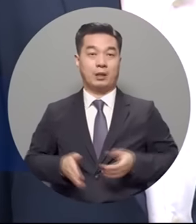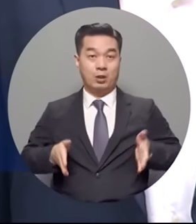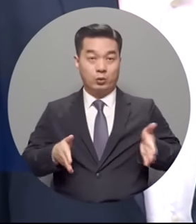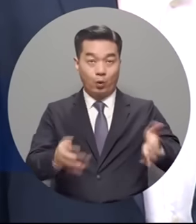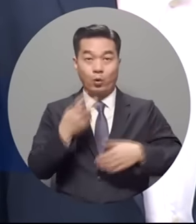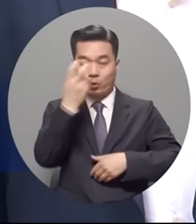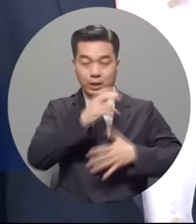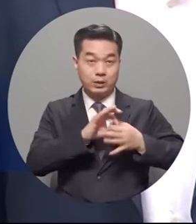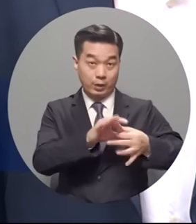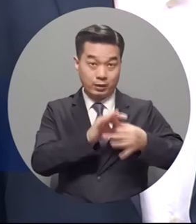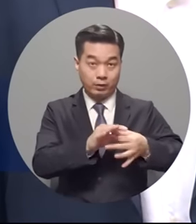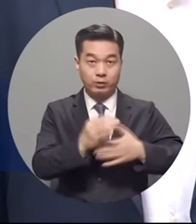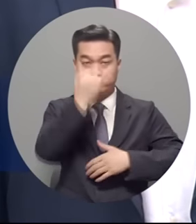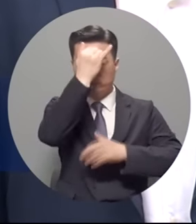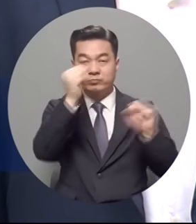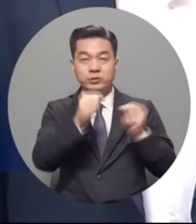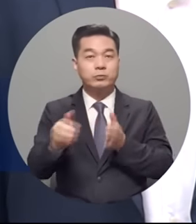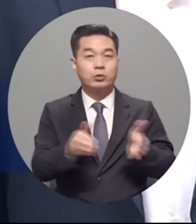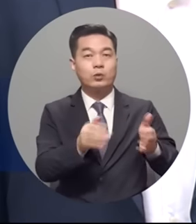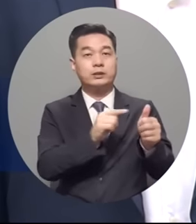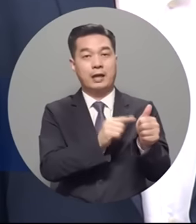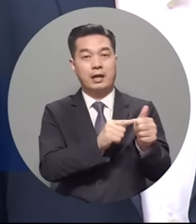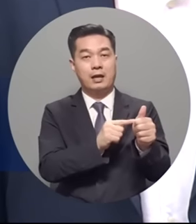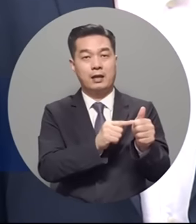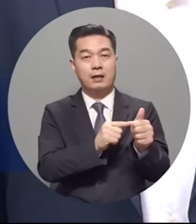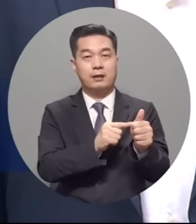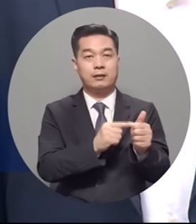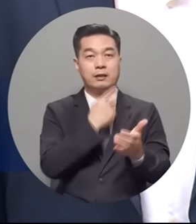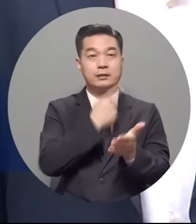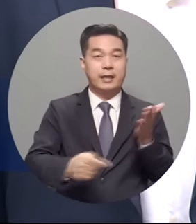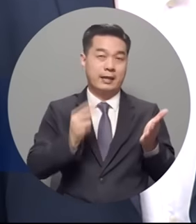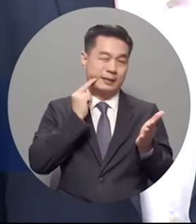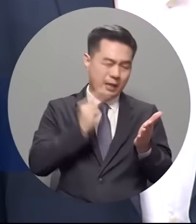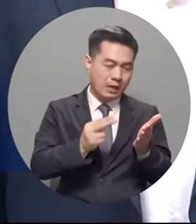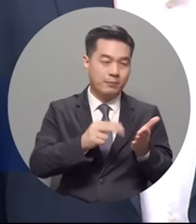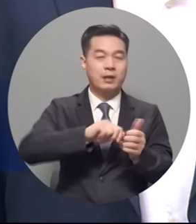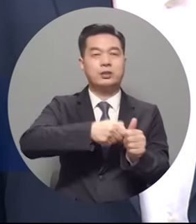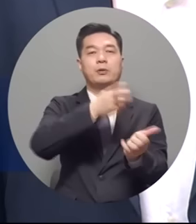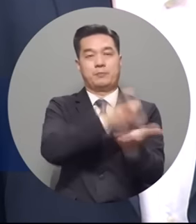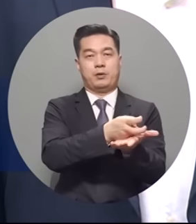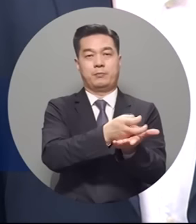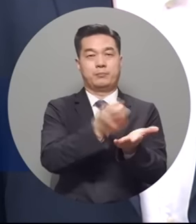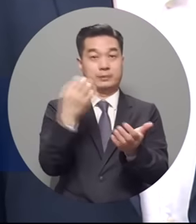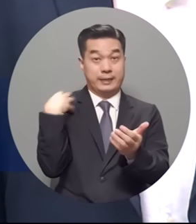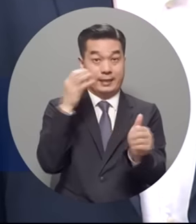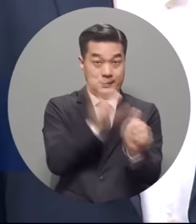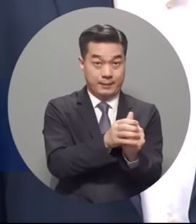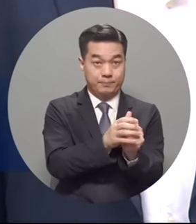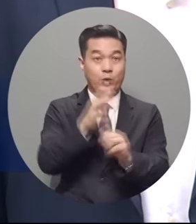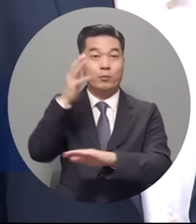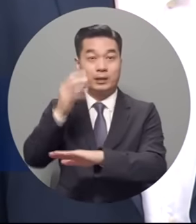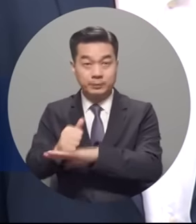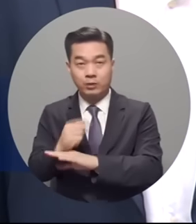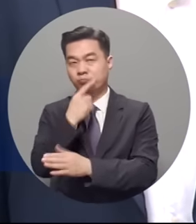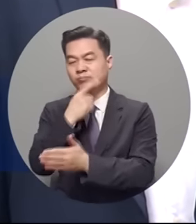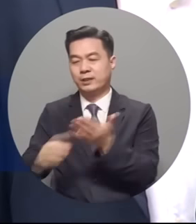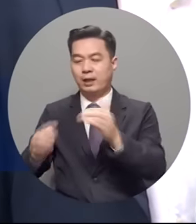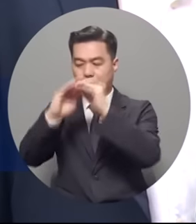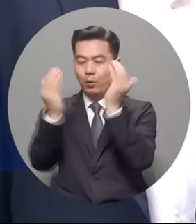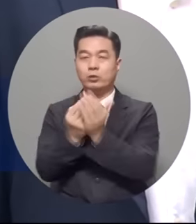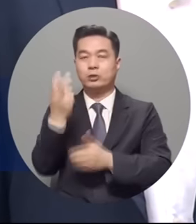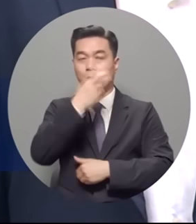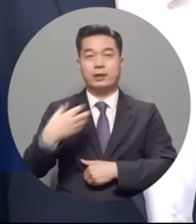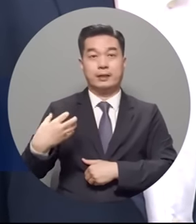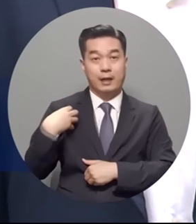관련돼서는 충북도지사의 중대재해처벌법상의 책임, 마지막으로 이 재난의 전반적인 관리에